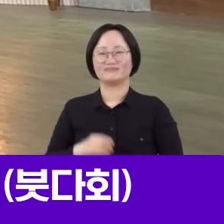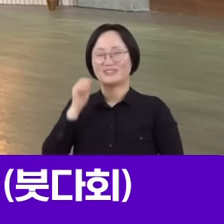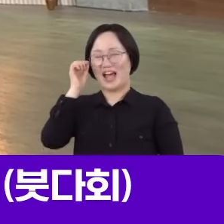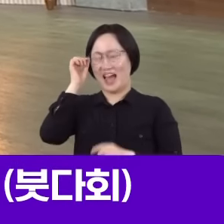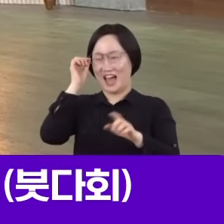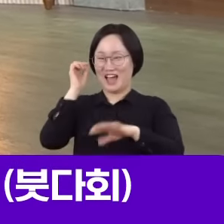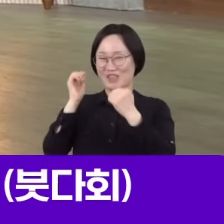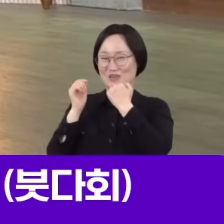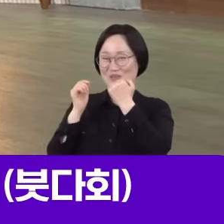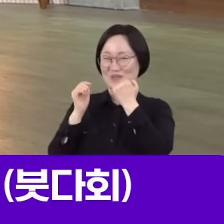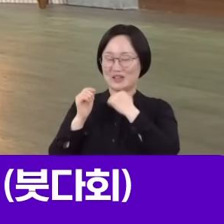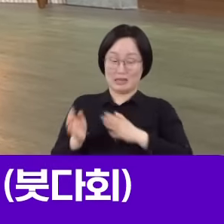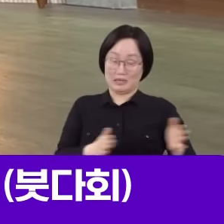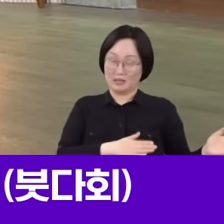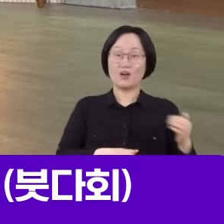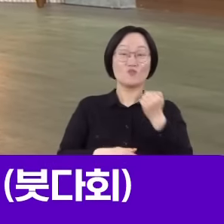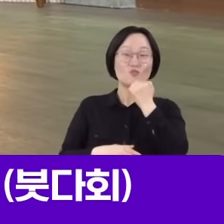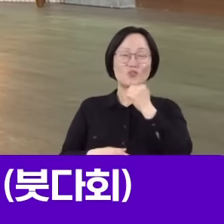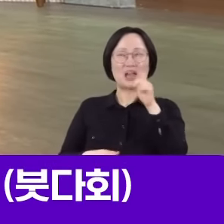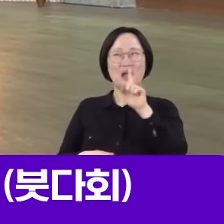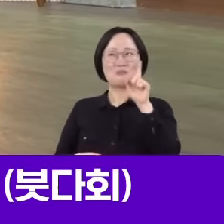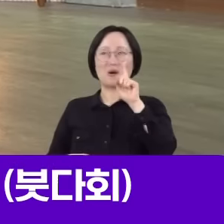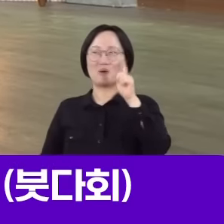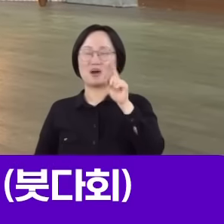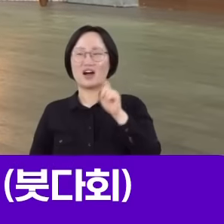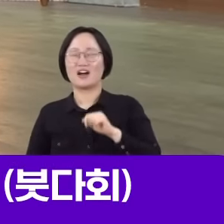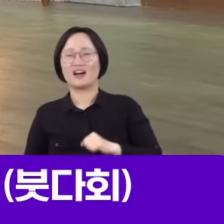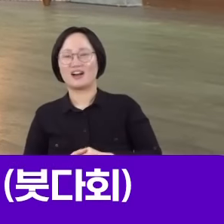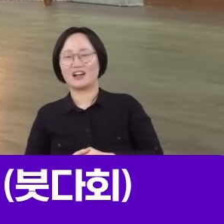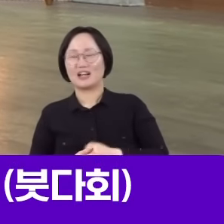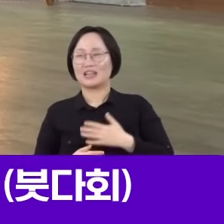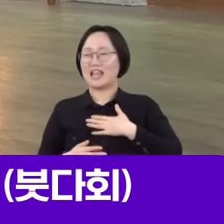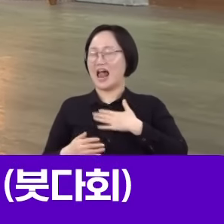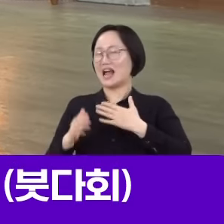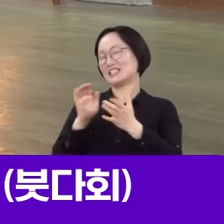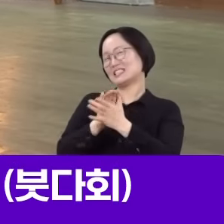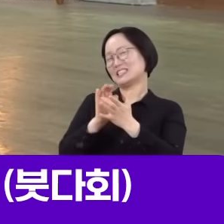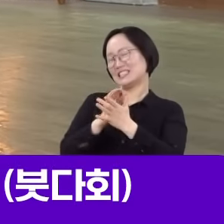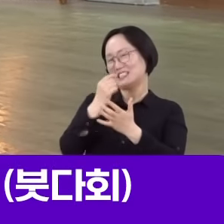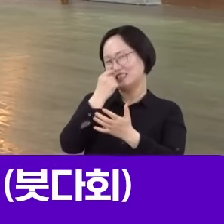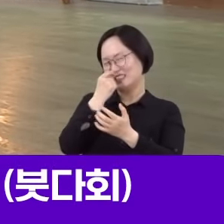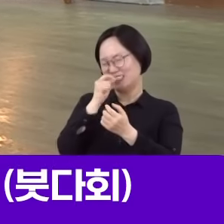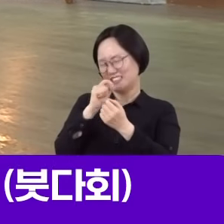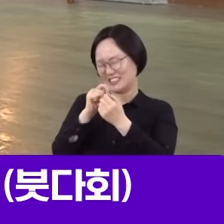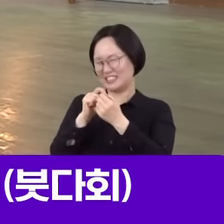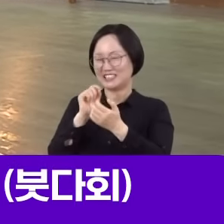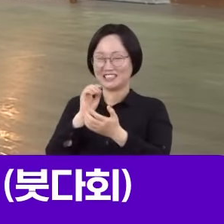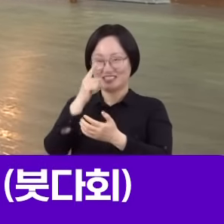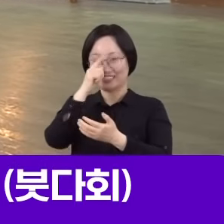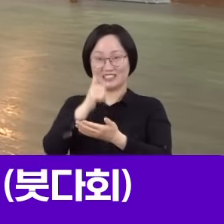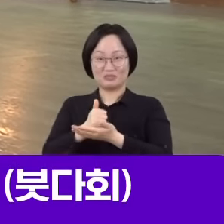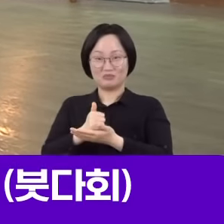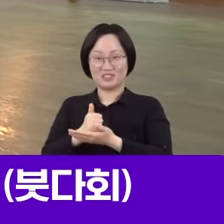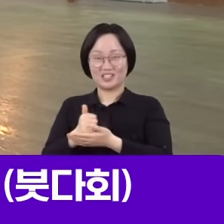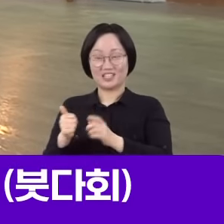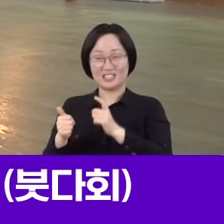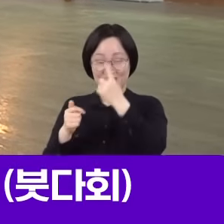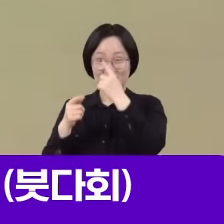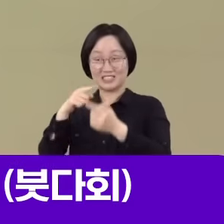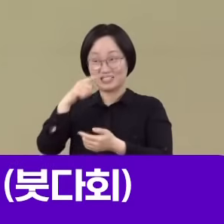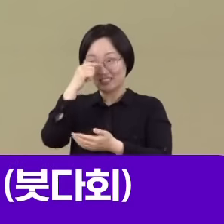스님이 있었는데요 친한 스님인데 기도를 엄청 열심히 해요 기도를 엄청 열심히